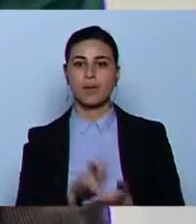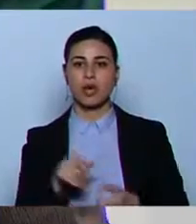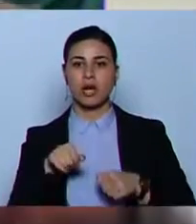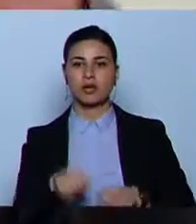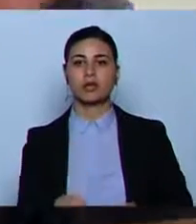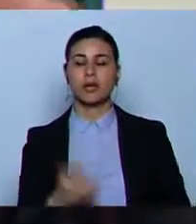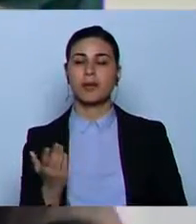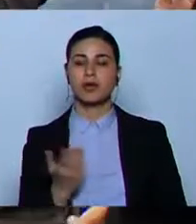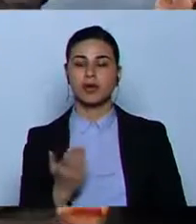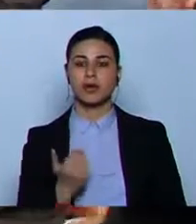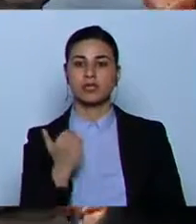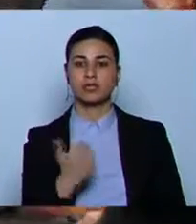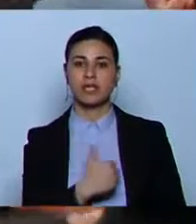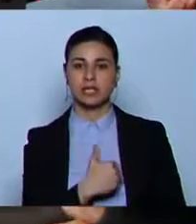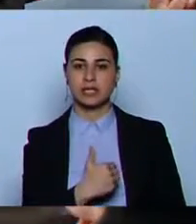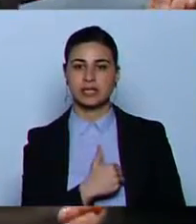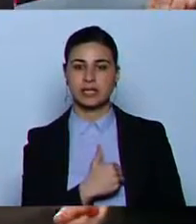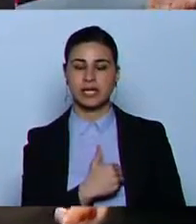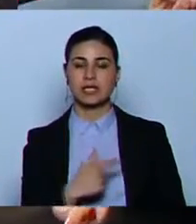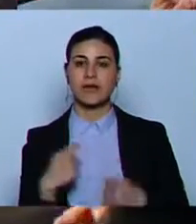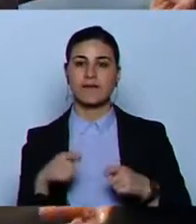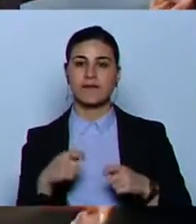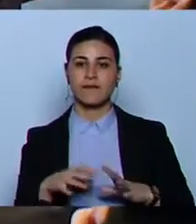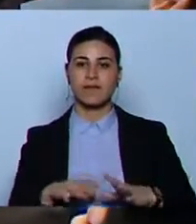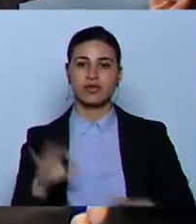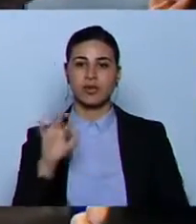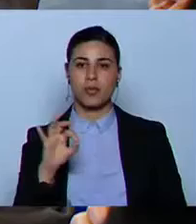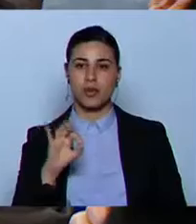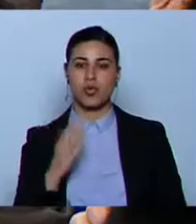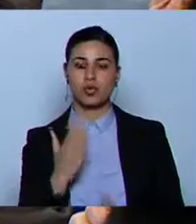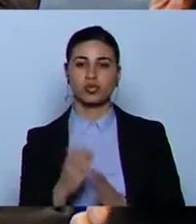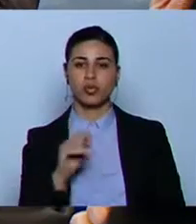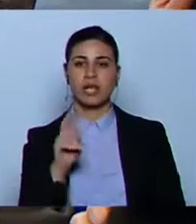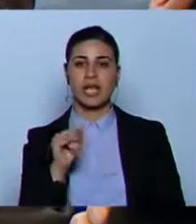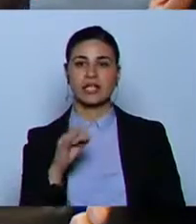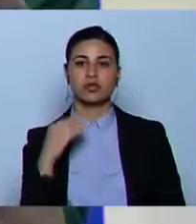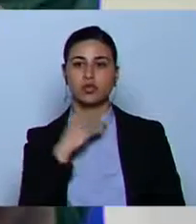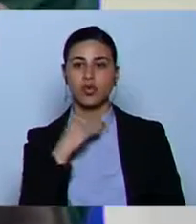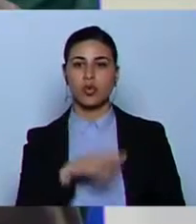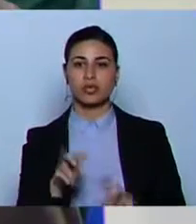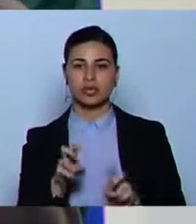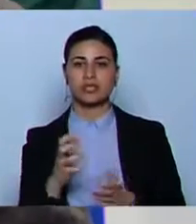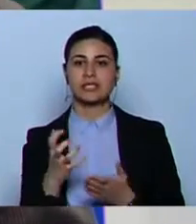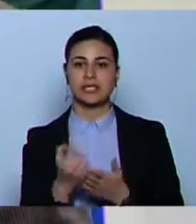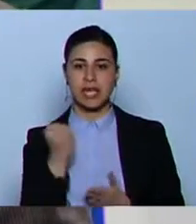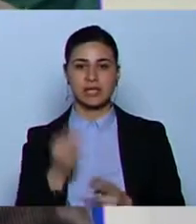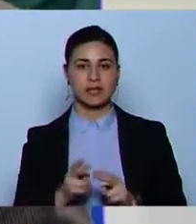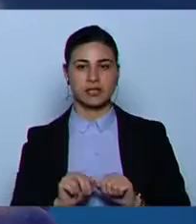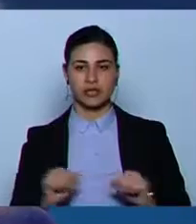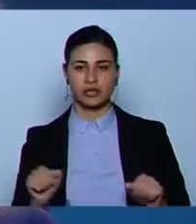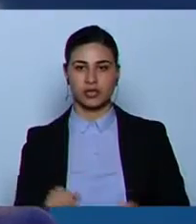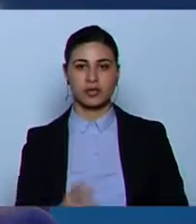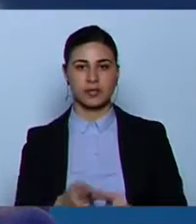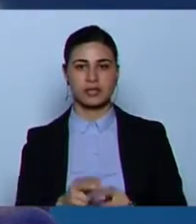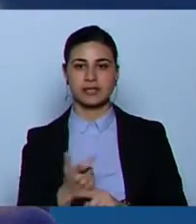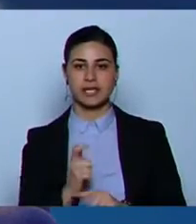უფლება, რომელიც თქვენ გინდათ გარევაჭრობაზე დაყნობით თუ კენიის ხორცზე დაყნობით წაართვათ. ეს არ შეიძლება. ეს